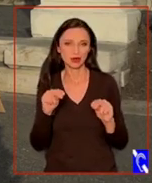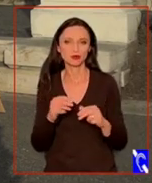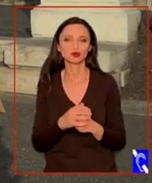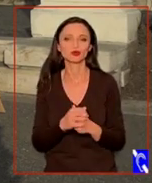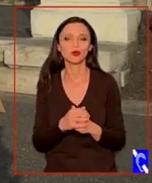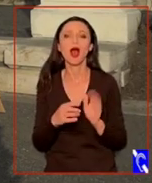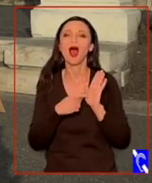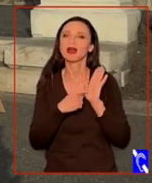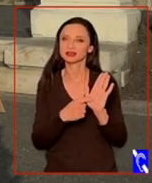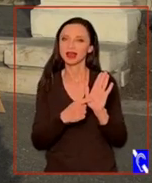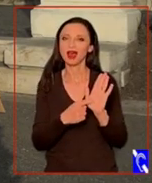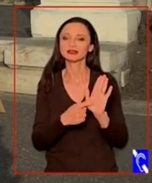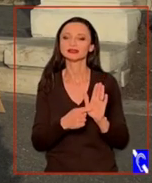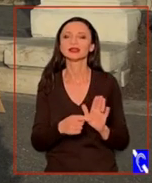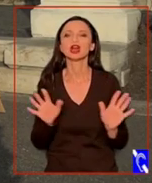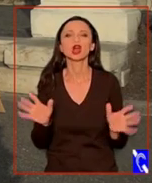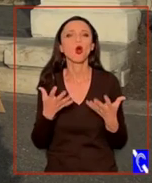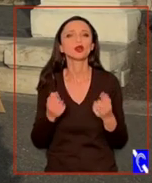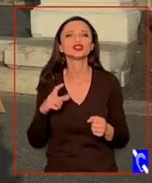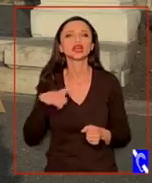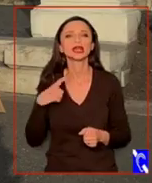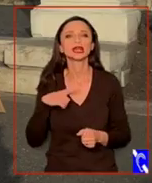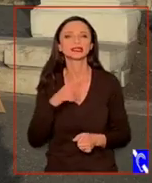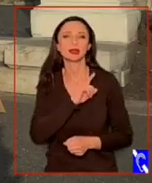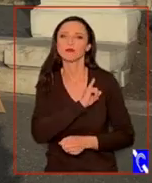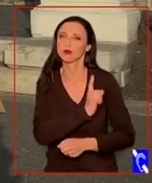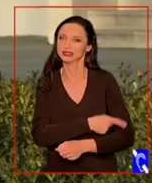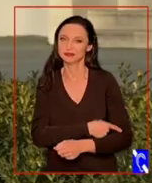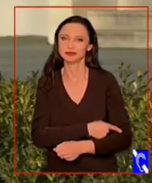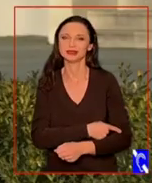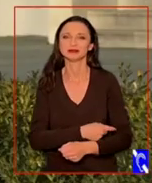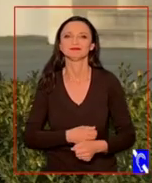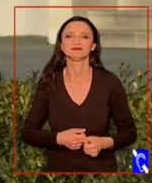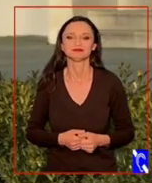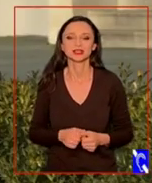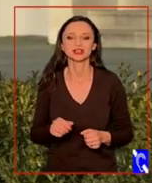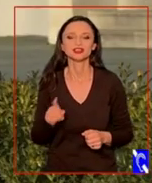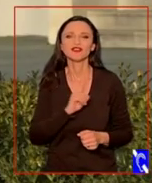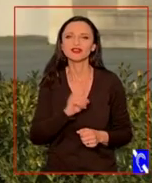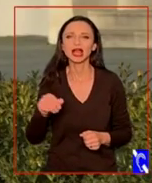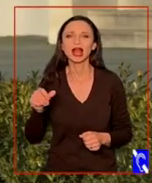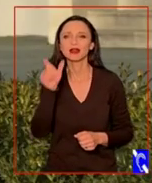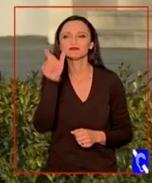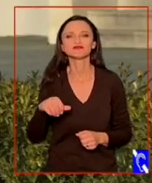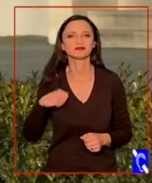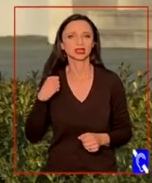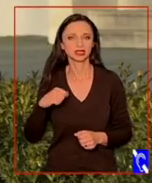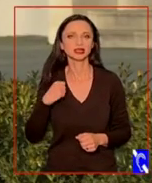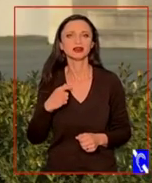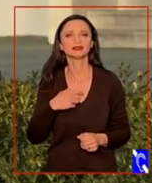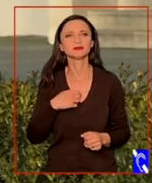Vasile Adamescu a demonstrat că orice este posibil și fiecare tânăr ar trebui să-și